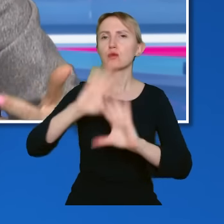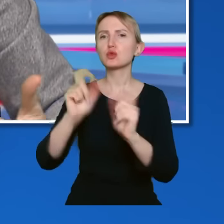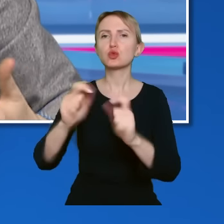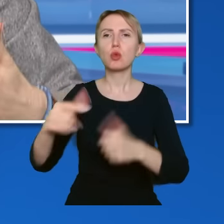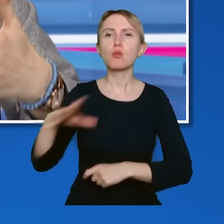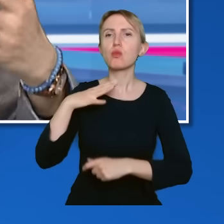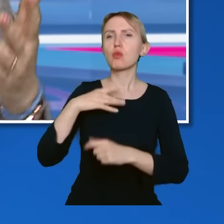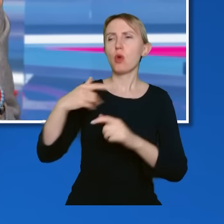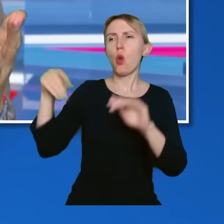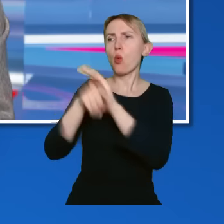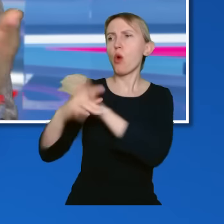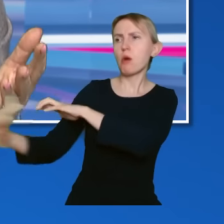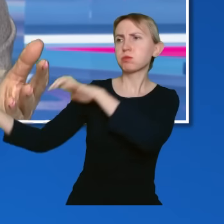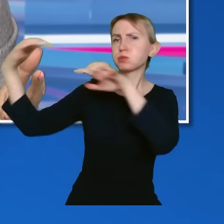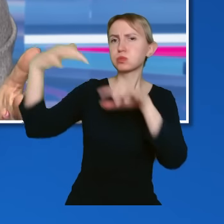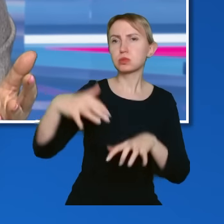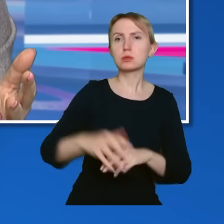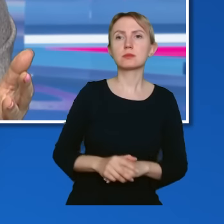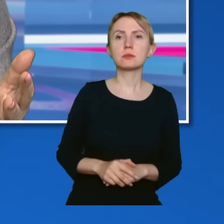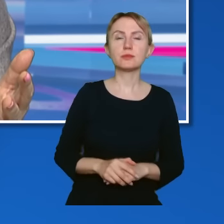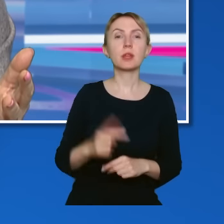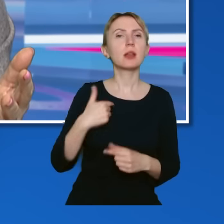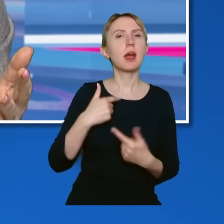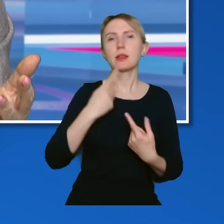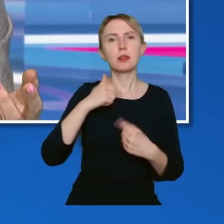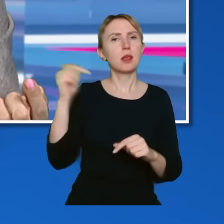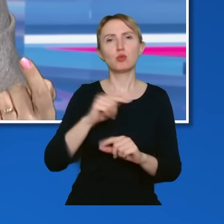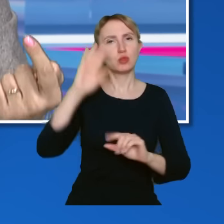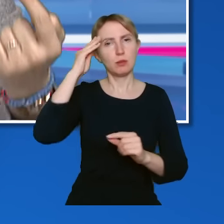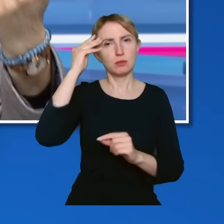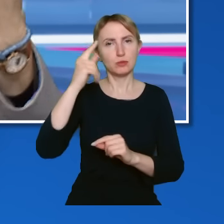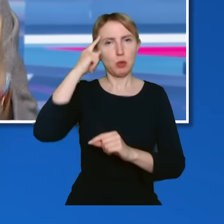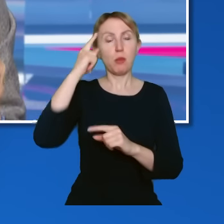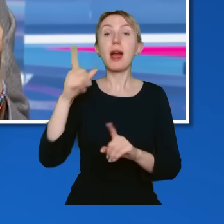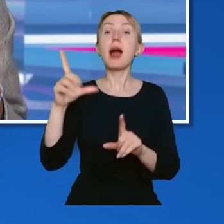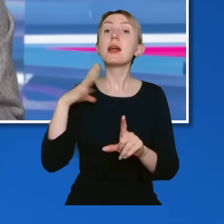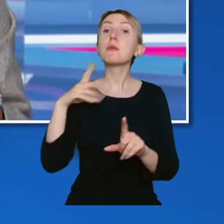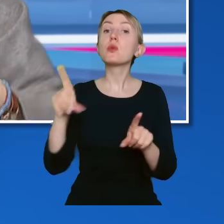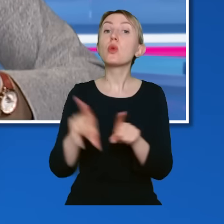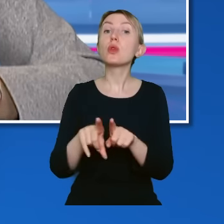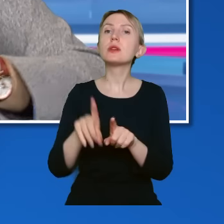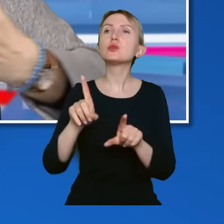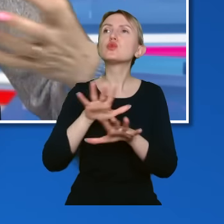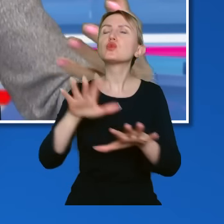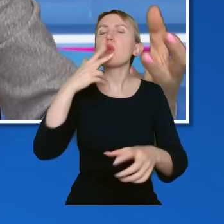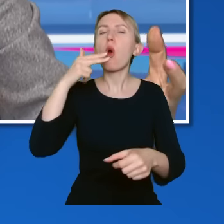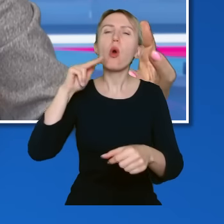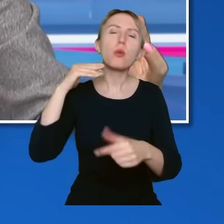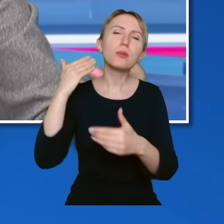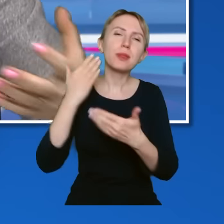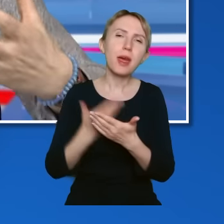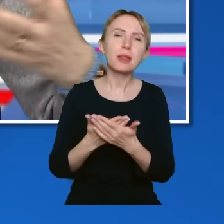napływ uchodźców. No generalnie myślę, że nie muszę tego przypominać, ale wtedy też było mnóstwo deklaracji, bo rzeczywiście Unia